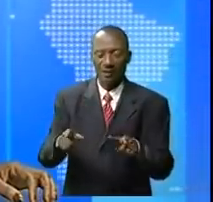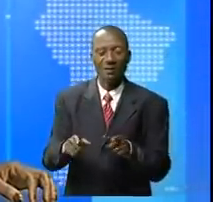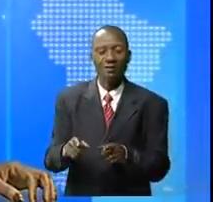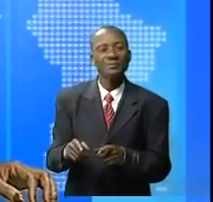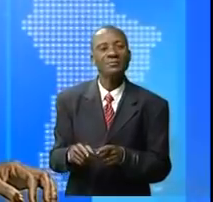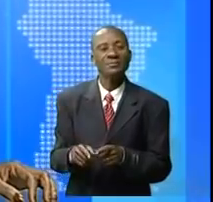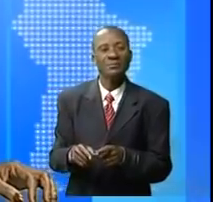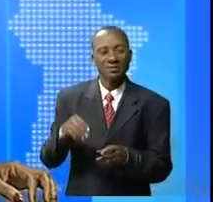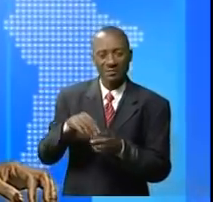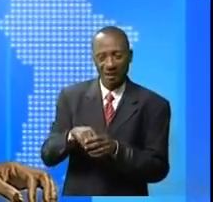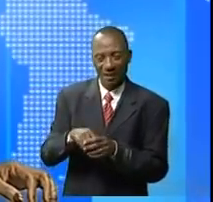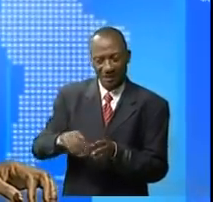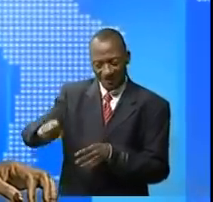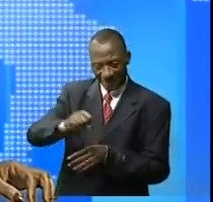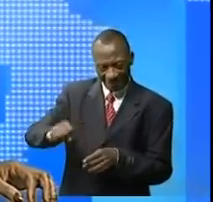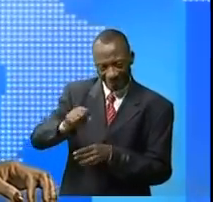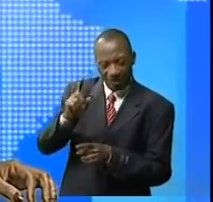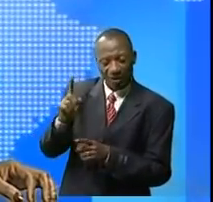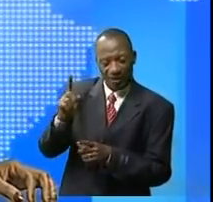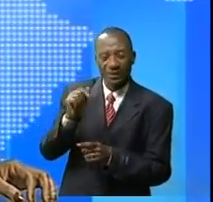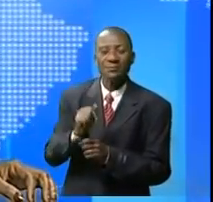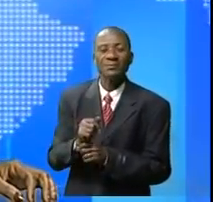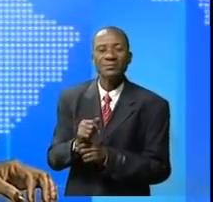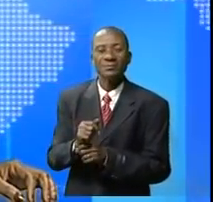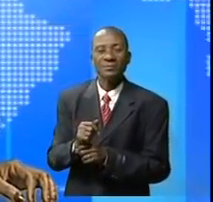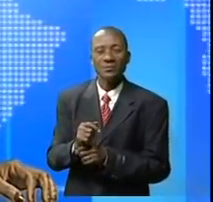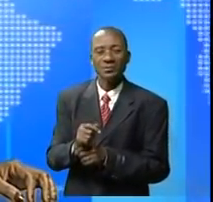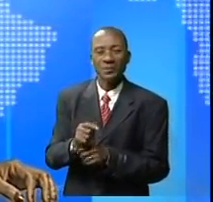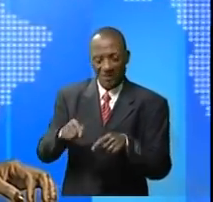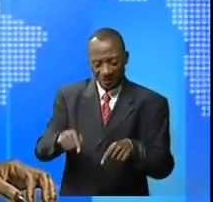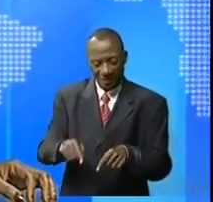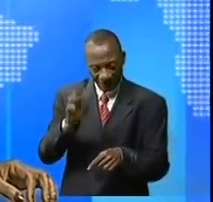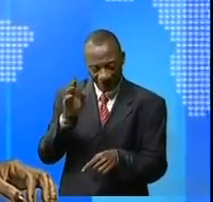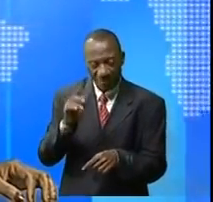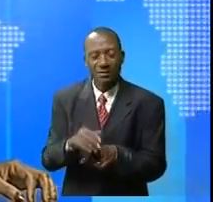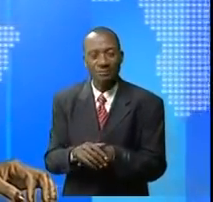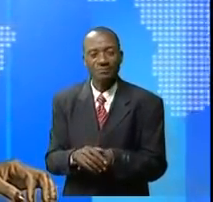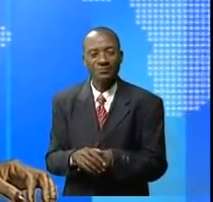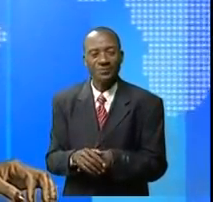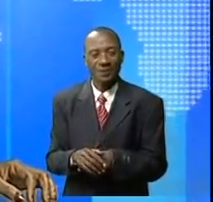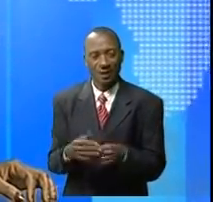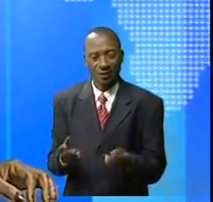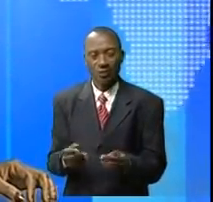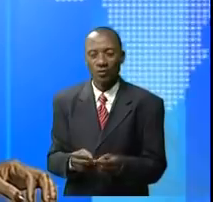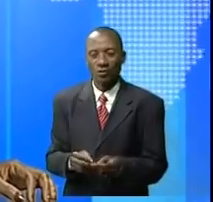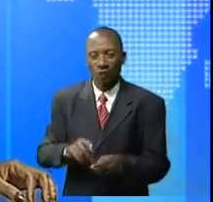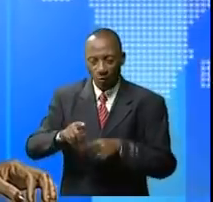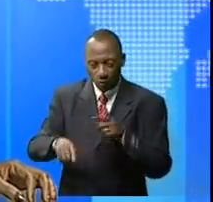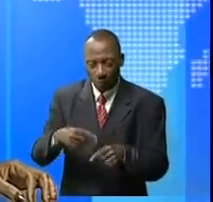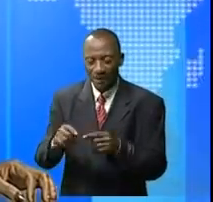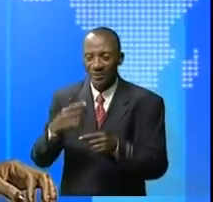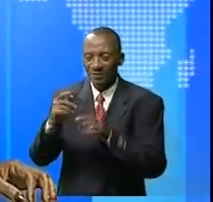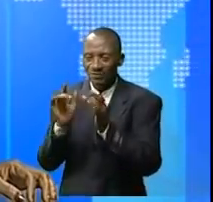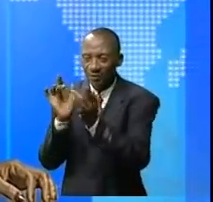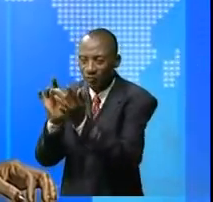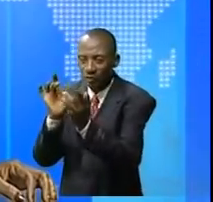désormais disponible. Il est même déjà entre les mains de notables de ce coin. Ce nouveau document qui s'étale sur 4 ans a été élaboré